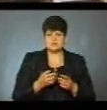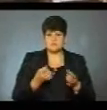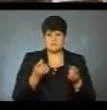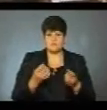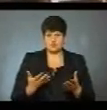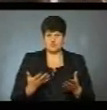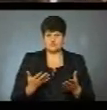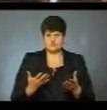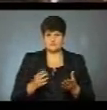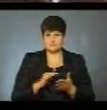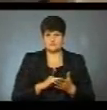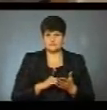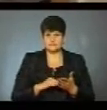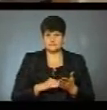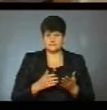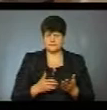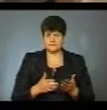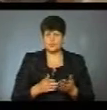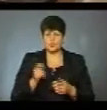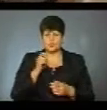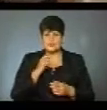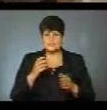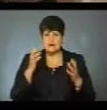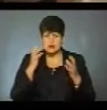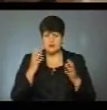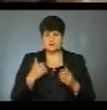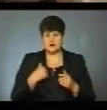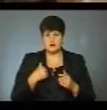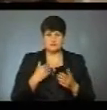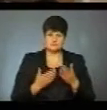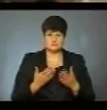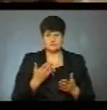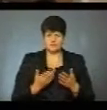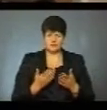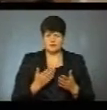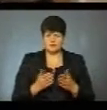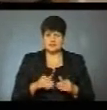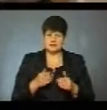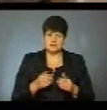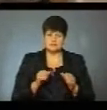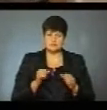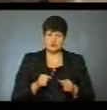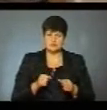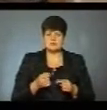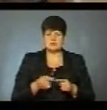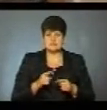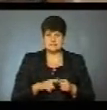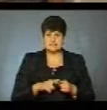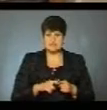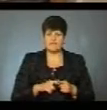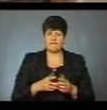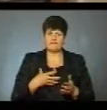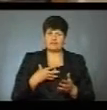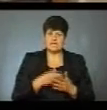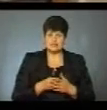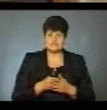чи це просто пісні, які склали на Івана Купала. Українське радіо, наприклад, я сумніваюся, що досі там, чи дає змогу українське радіо. Це мається на увазі власна назва